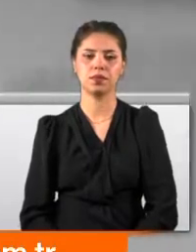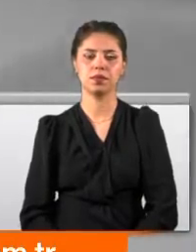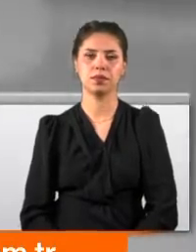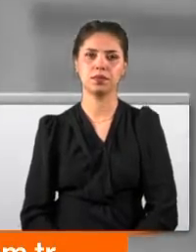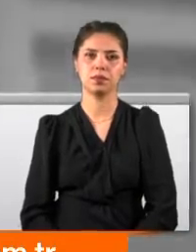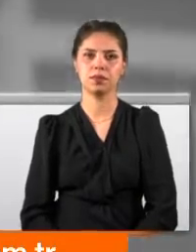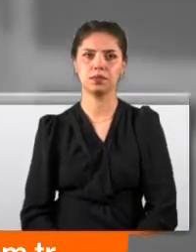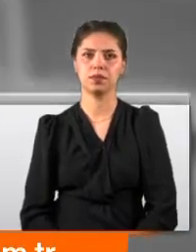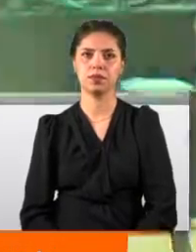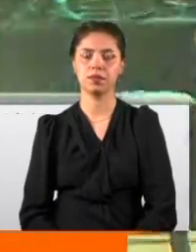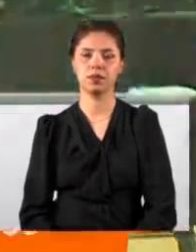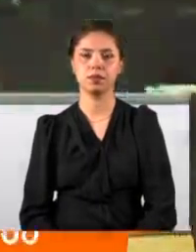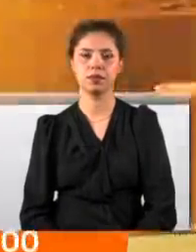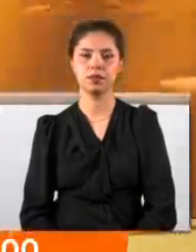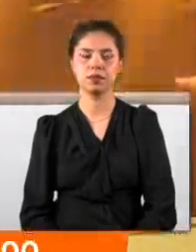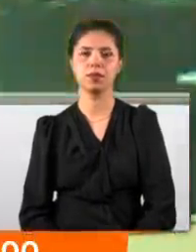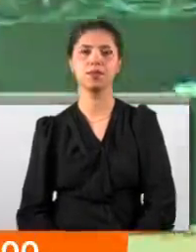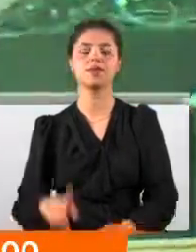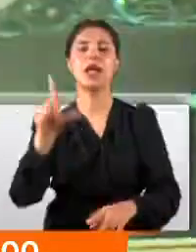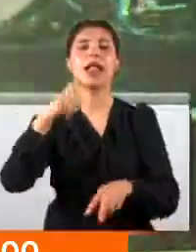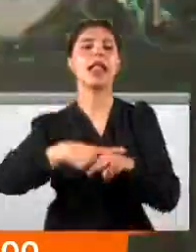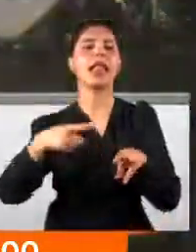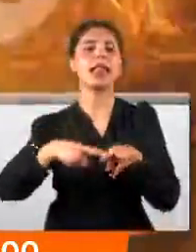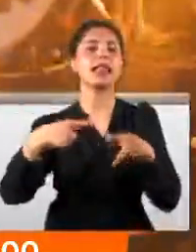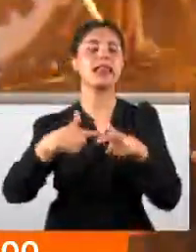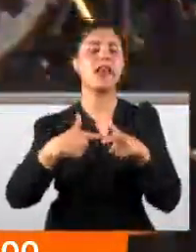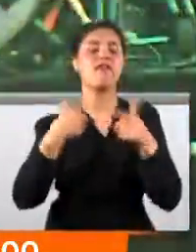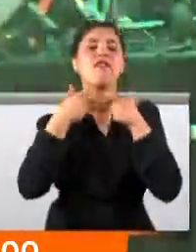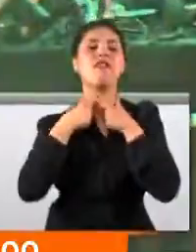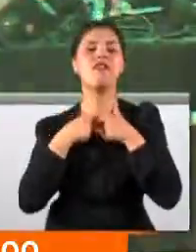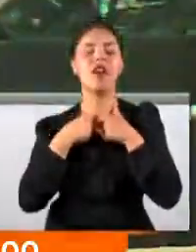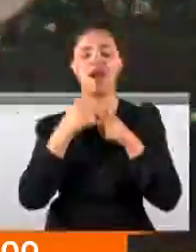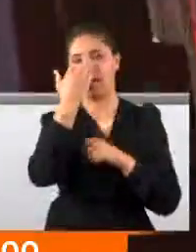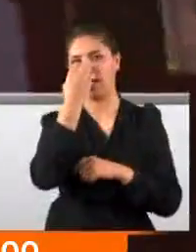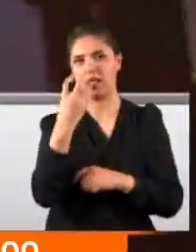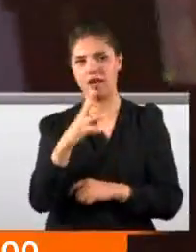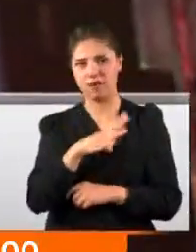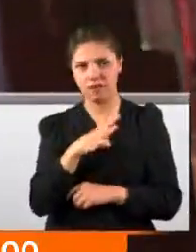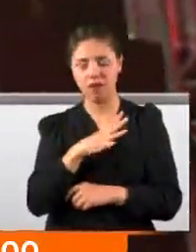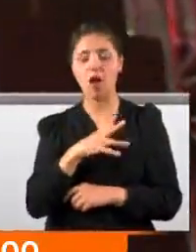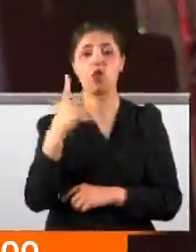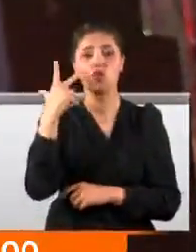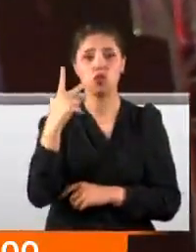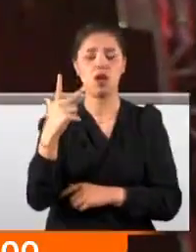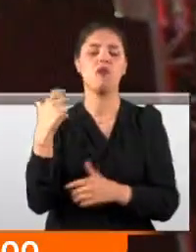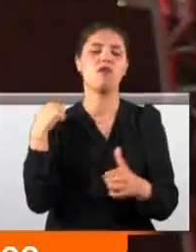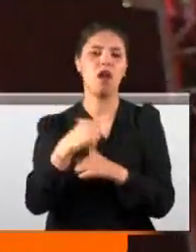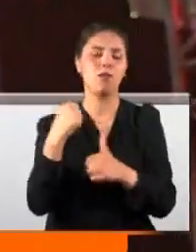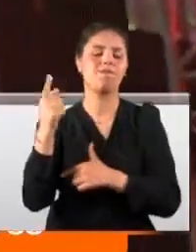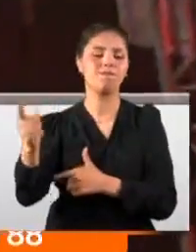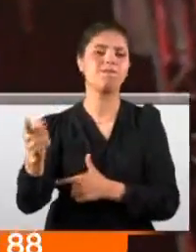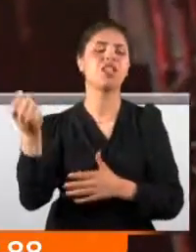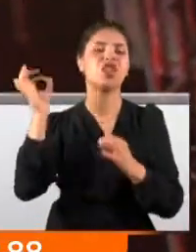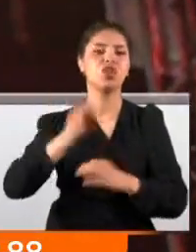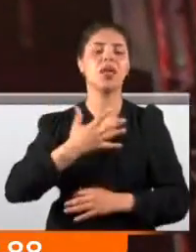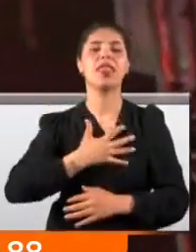çizmek istedim. Lenf kanserine 3. kez yakalandı, entübe edildi ama mücadeleyi bırakmadı. O